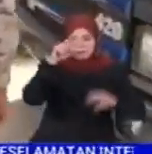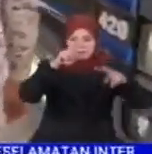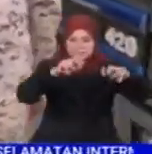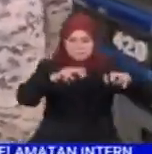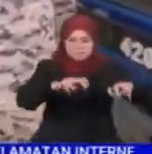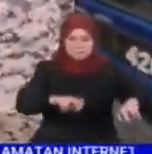lanjut